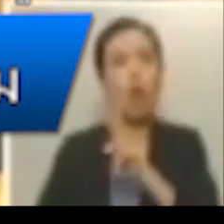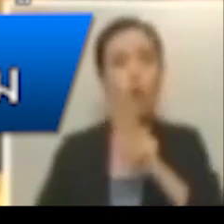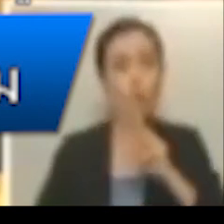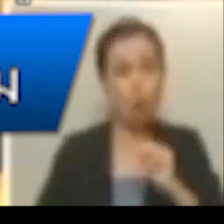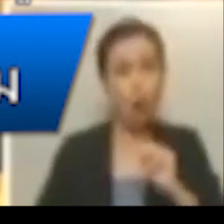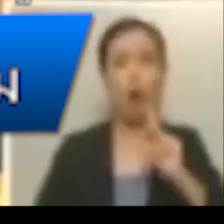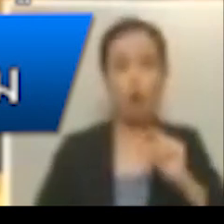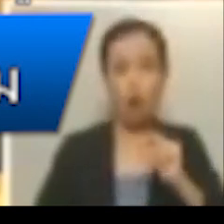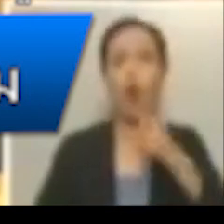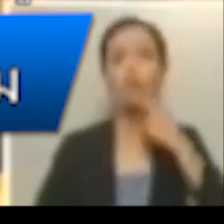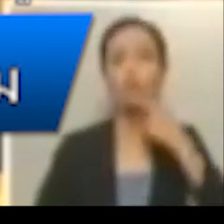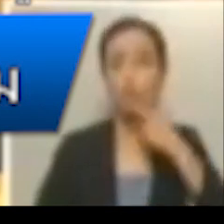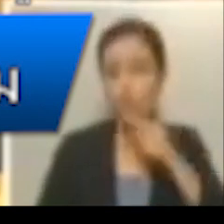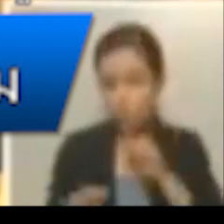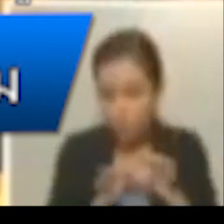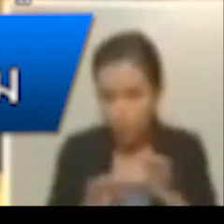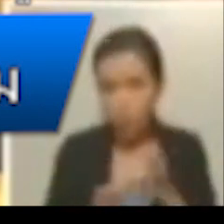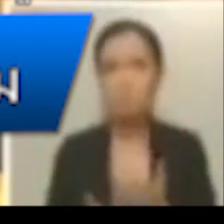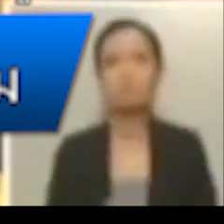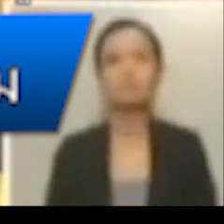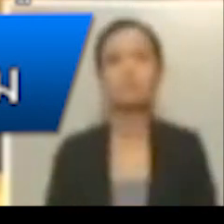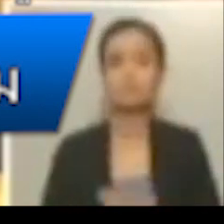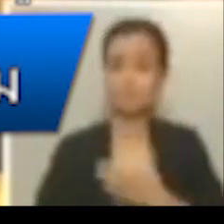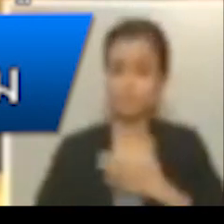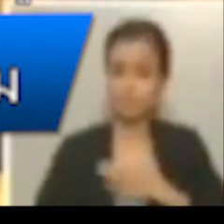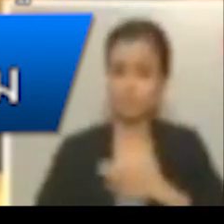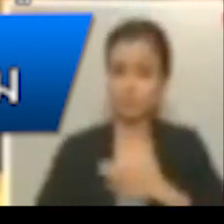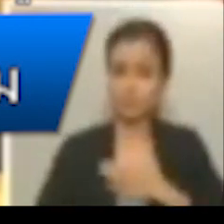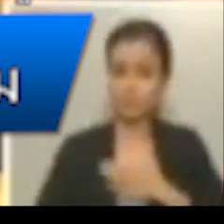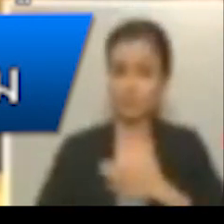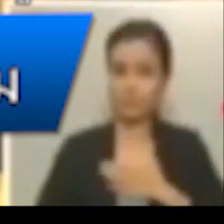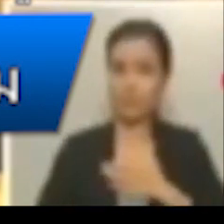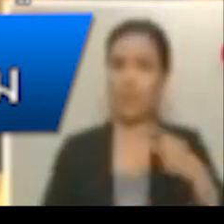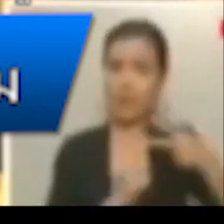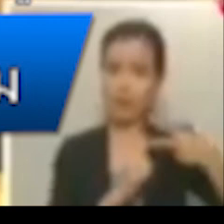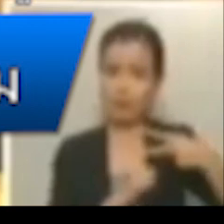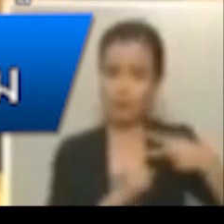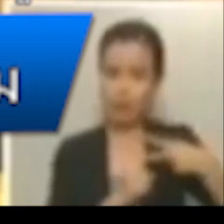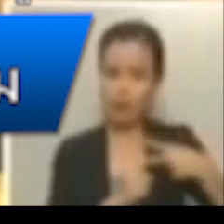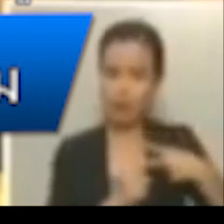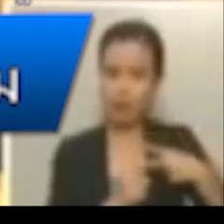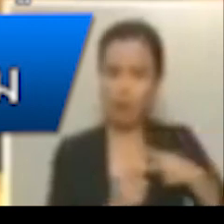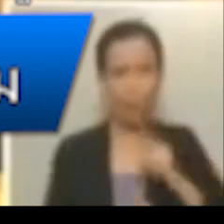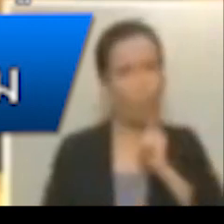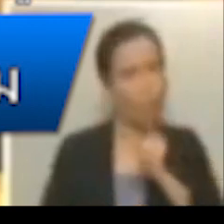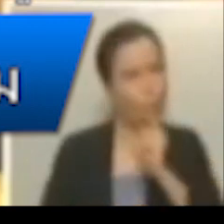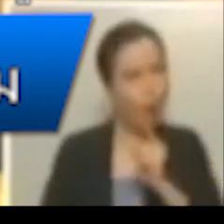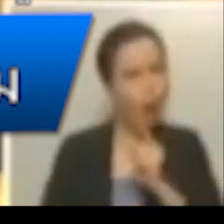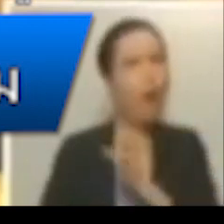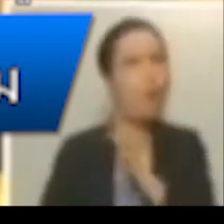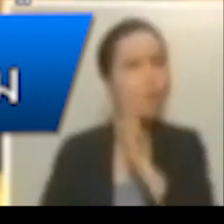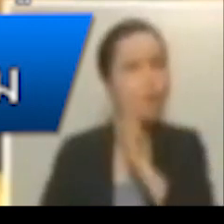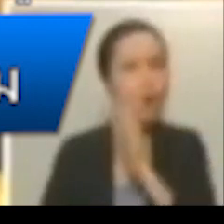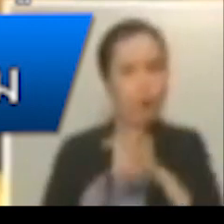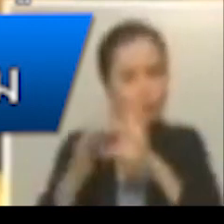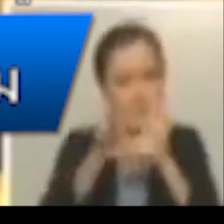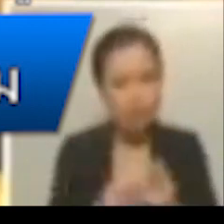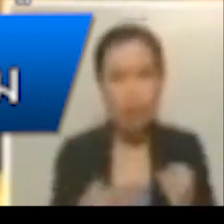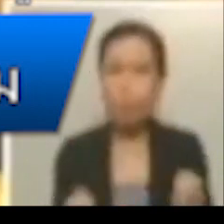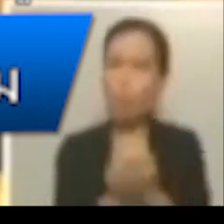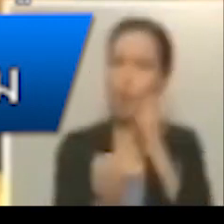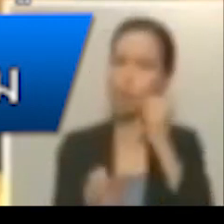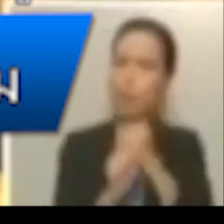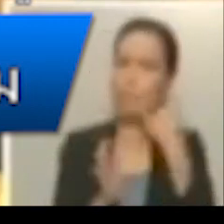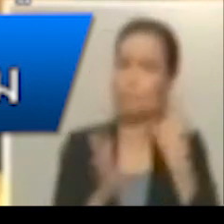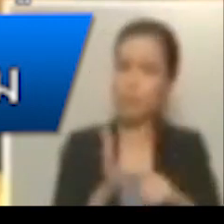าอย่างเช่นในกรณีของดิฉันและพรรคอนาคตใหม่ที่โดนพาดพิงเชื่อมโยงไปถึงเรื่องเหตุระเบิดใน